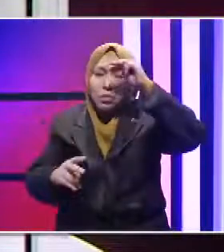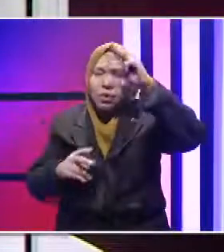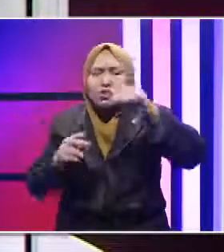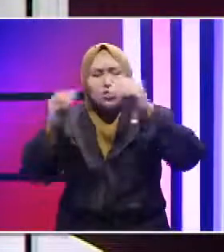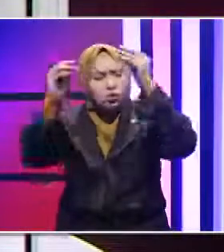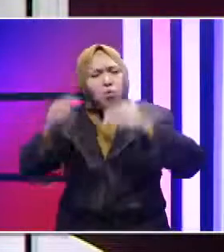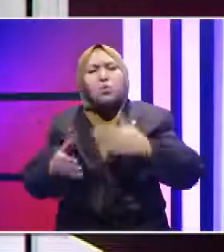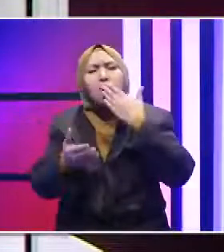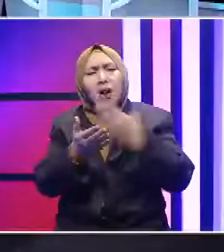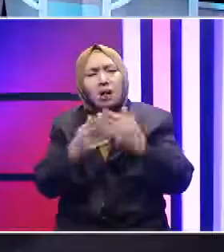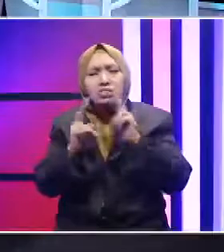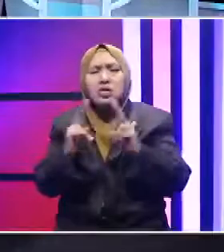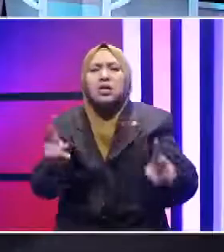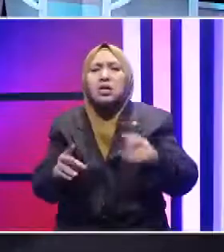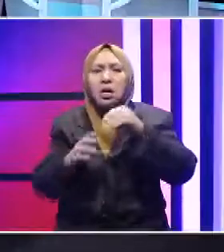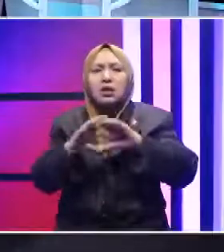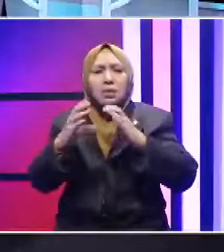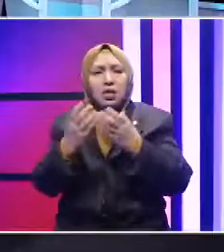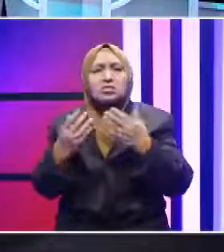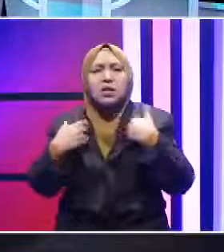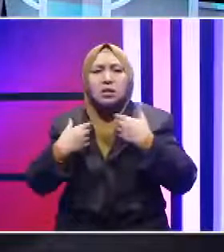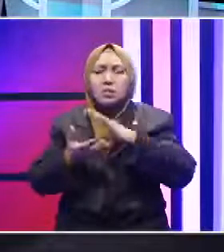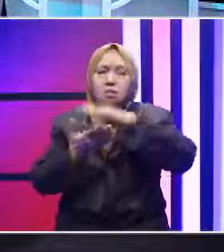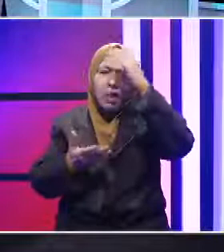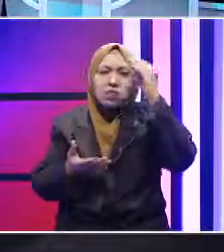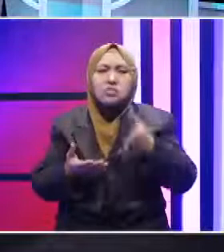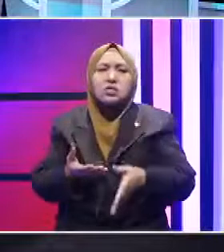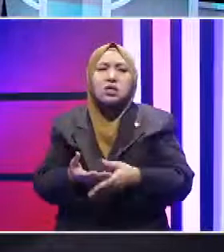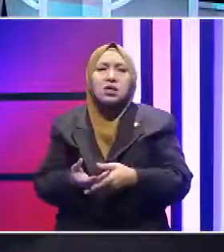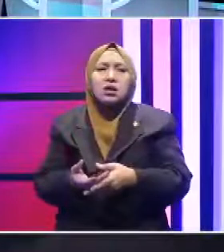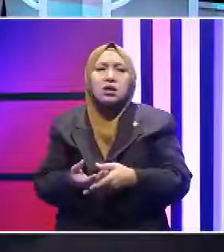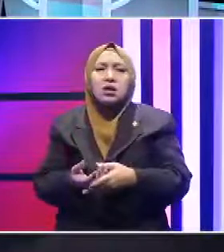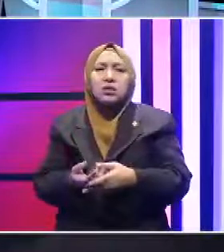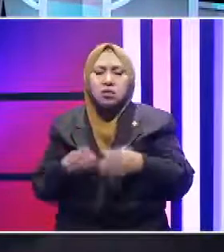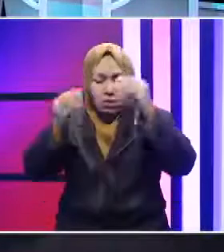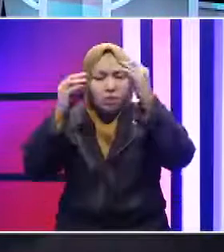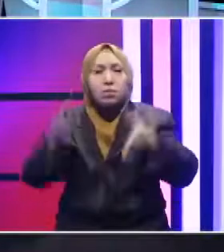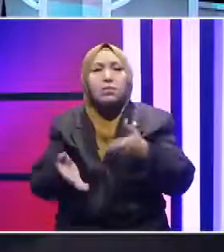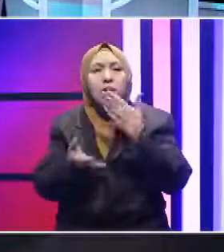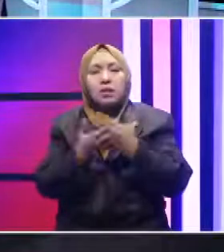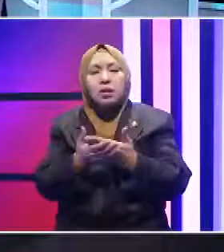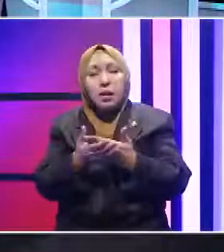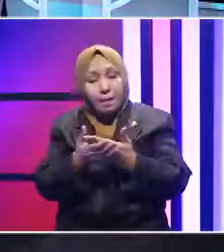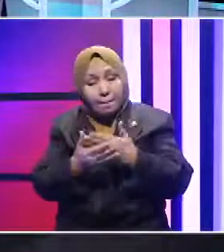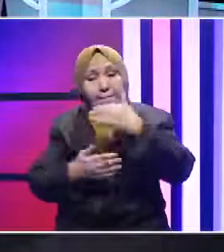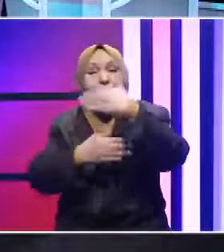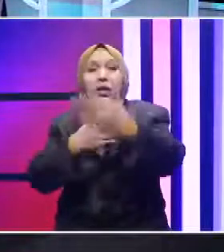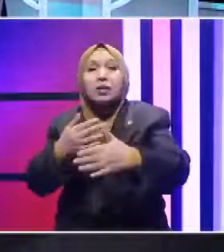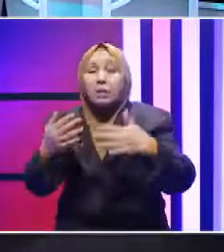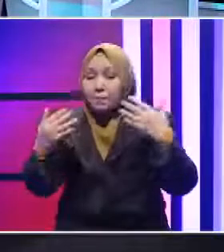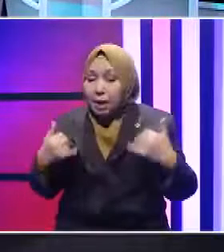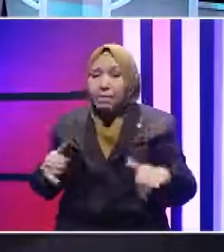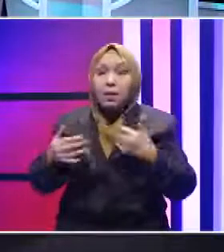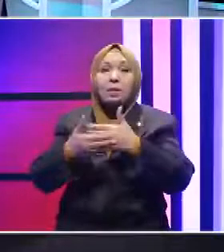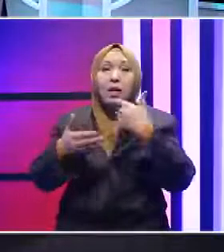baik sangat dalam kelas. Biasanya kadang-kadang ada anak murid dia saja, kan. Cikgu baik kat depan, dia main-main kat belakang, dia jentik kawan,